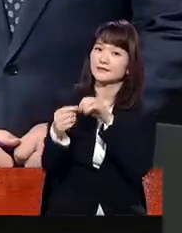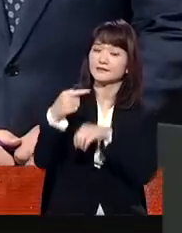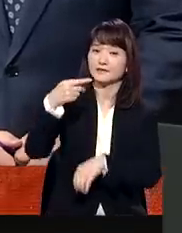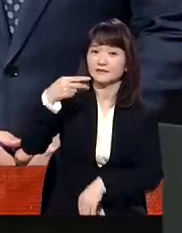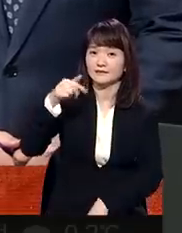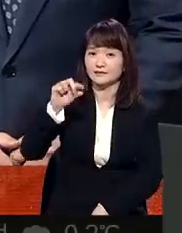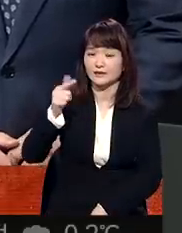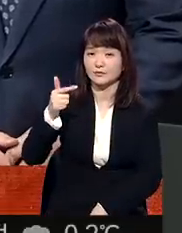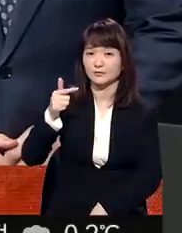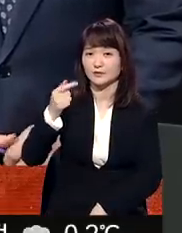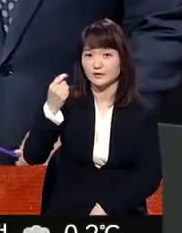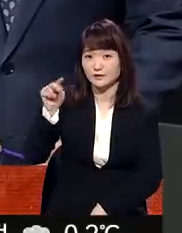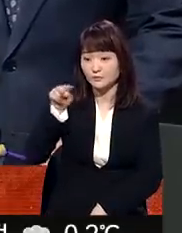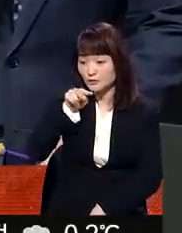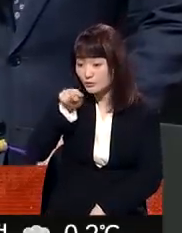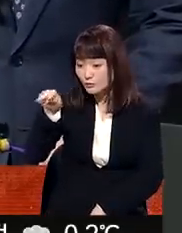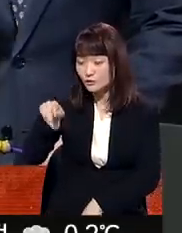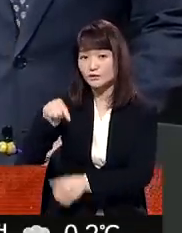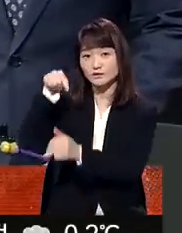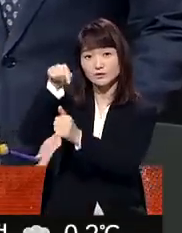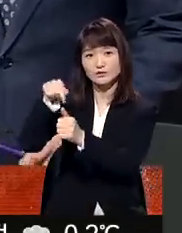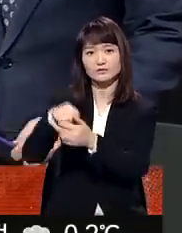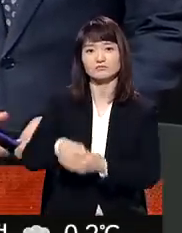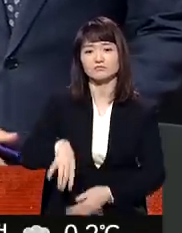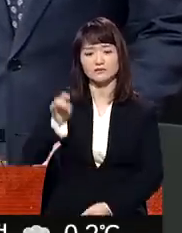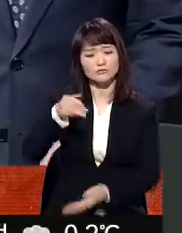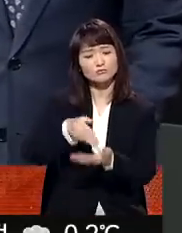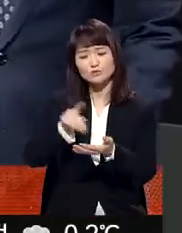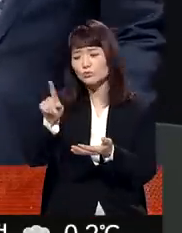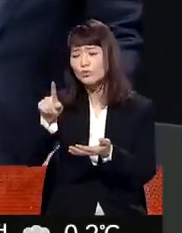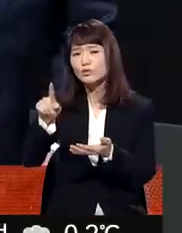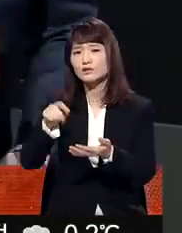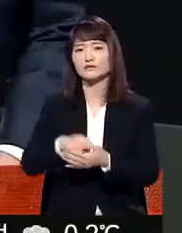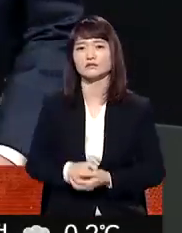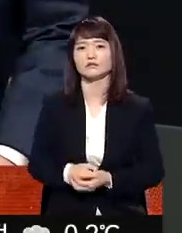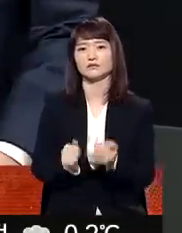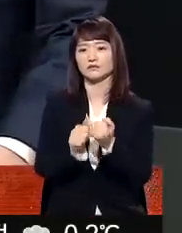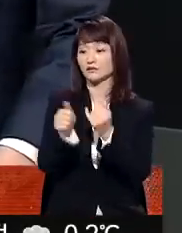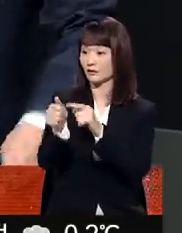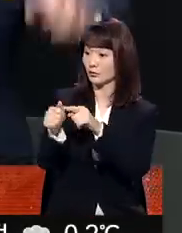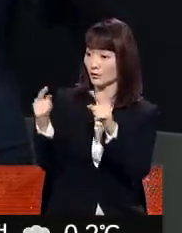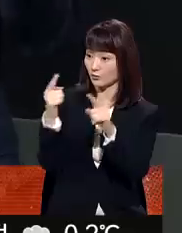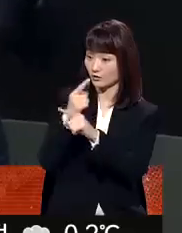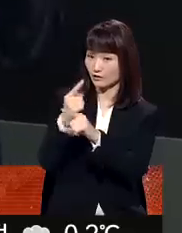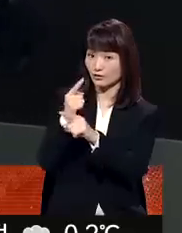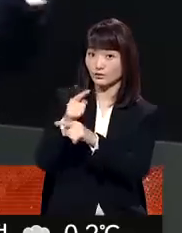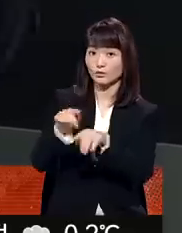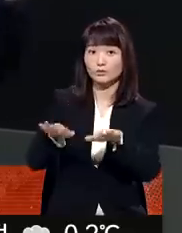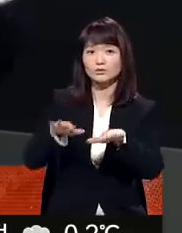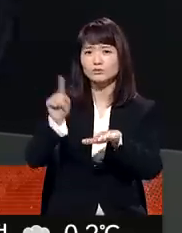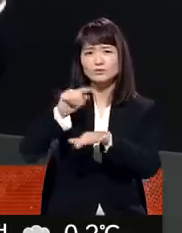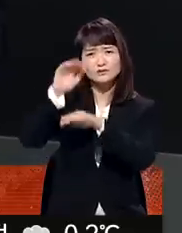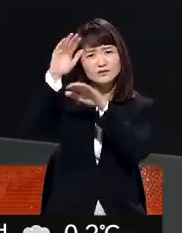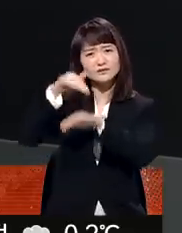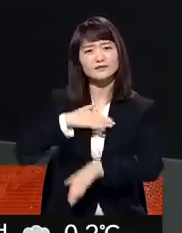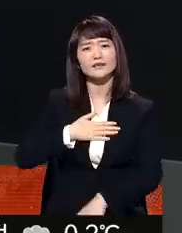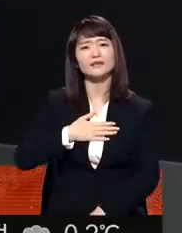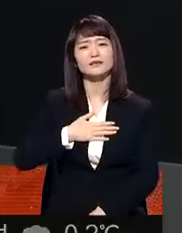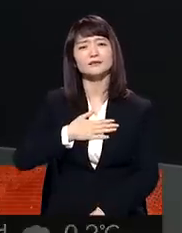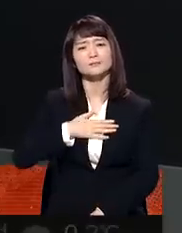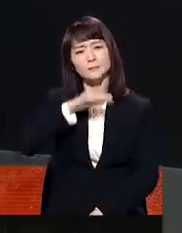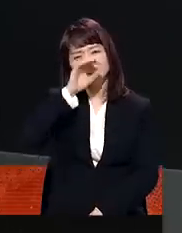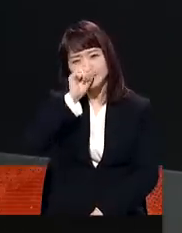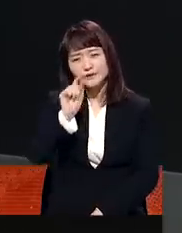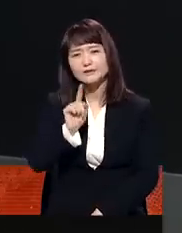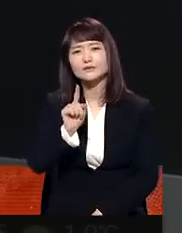4반의 입문 시켰더랬죠 처음에는 아 이게 뉴스야 뭐야 하더니 어쩜 인간이 이렇게 변하나요 오늘은 무슨 내용으로 날 힐링시켜 주려나